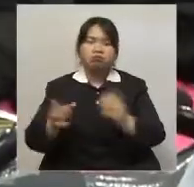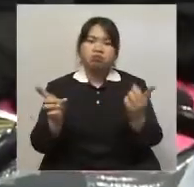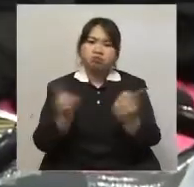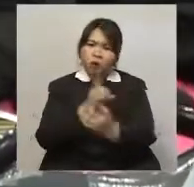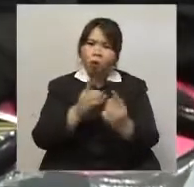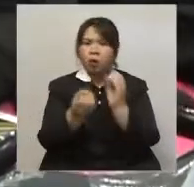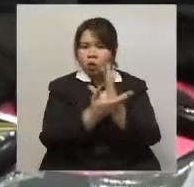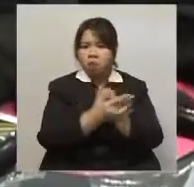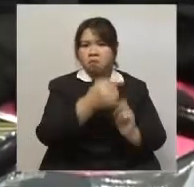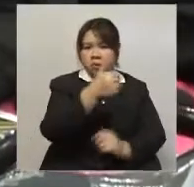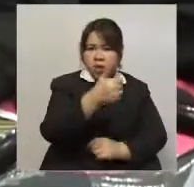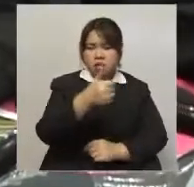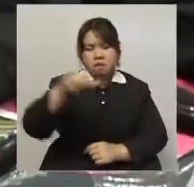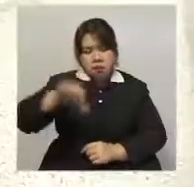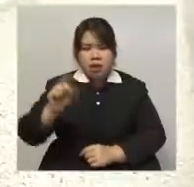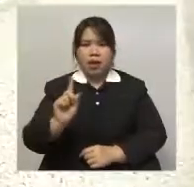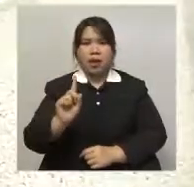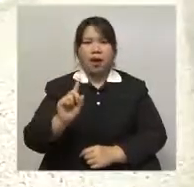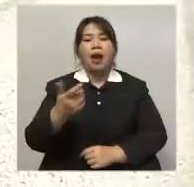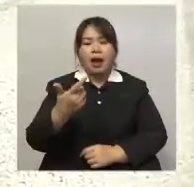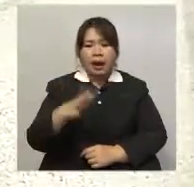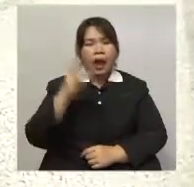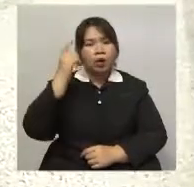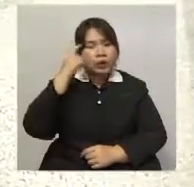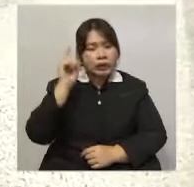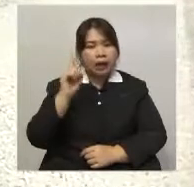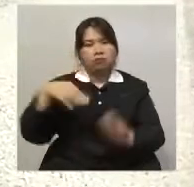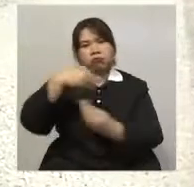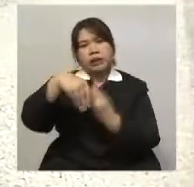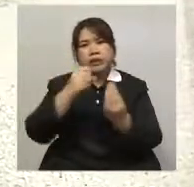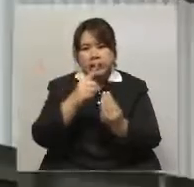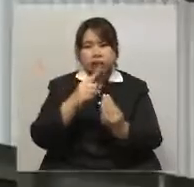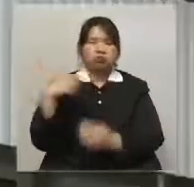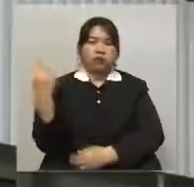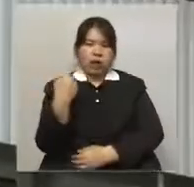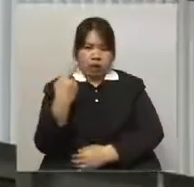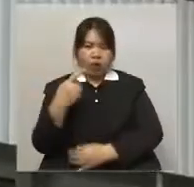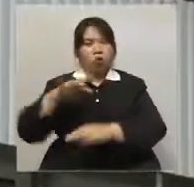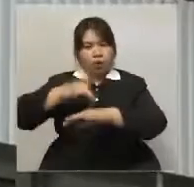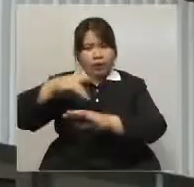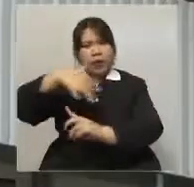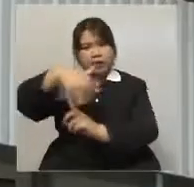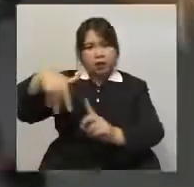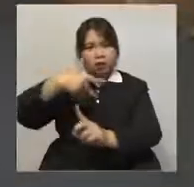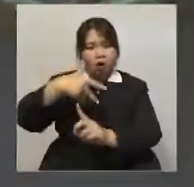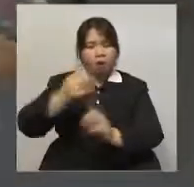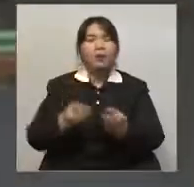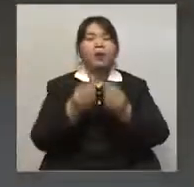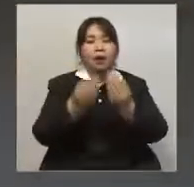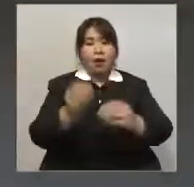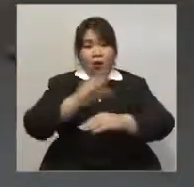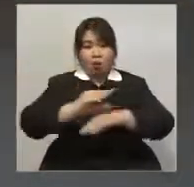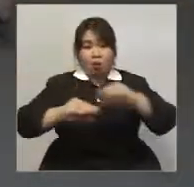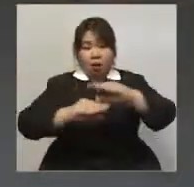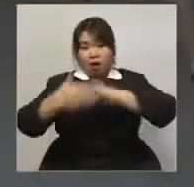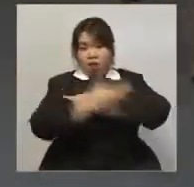ทั้งเชิงบวกและเชิงลบอีกทั้งจะมีการศึกษาผลกระทบทางเศรษฐกิจการท่องเที่ยวและสิ่งแวดล้อมเพื่อให้โครงการดังกล่าว